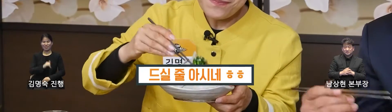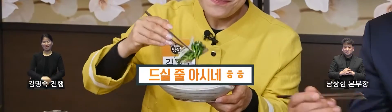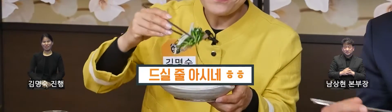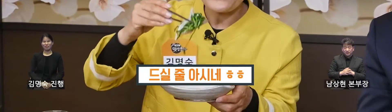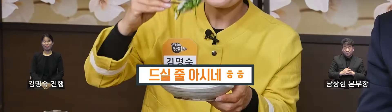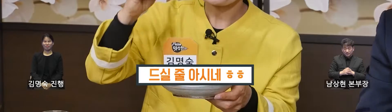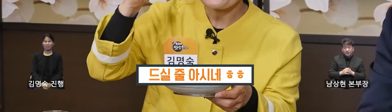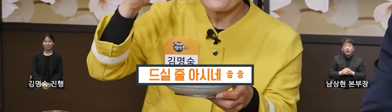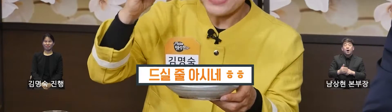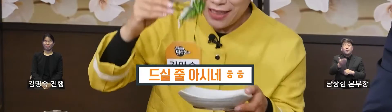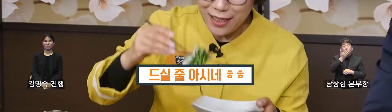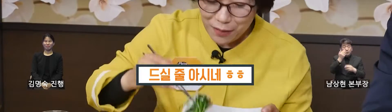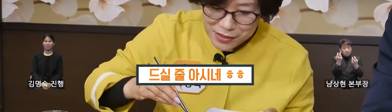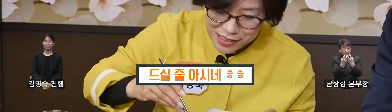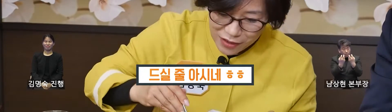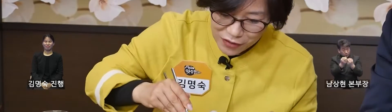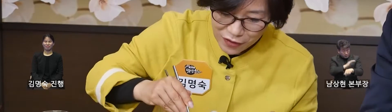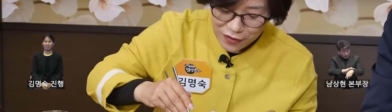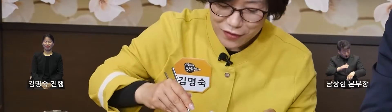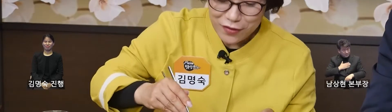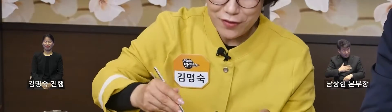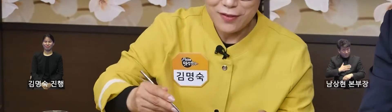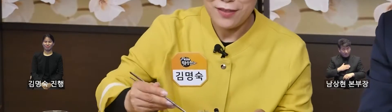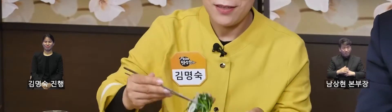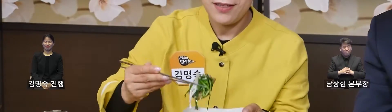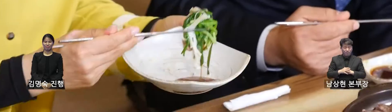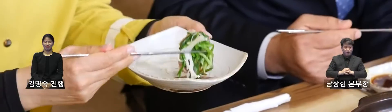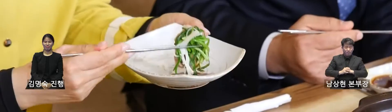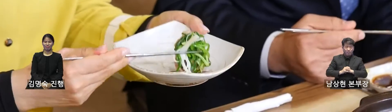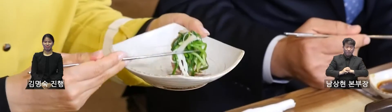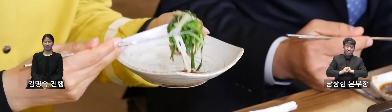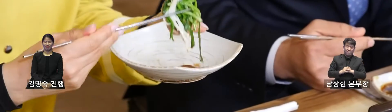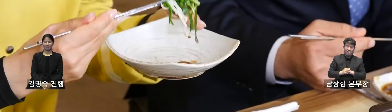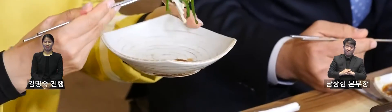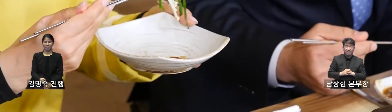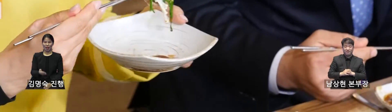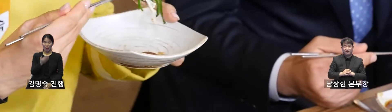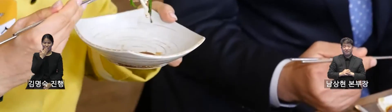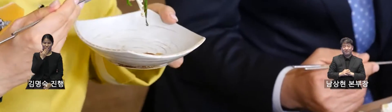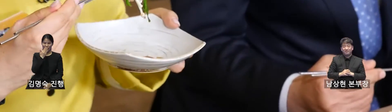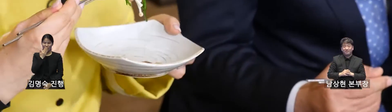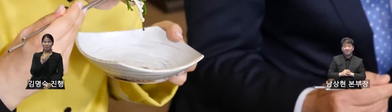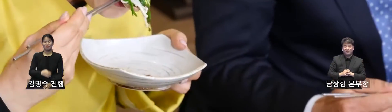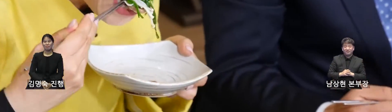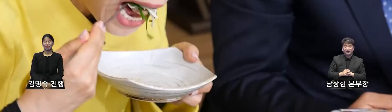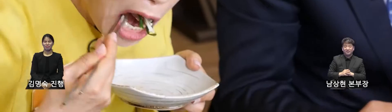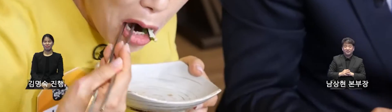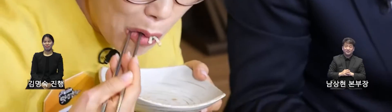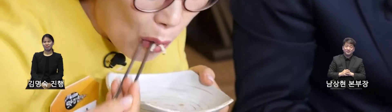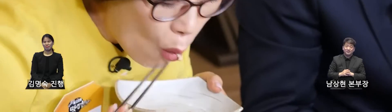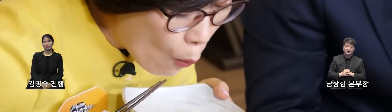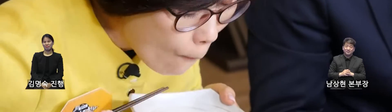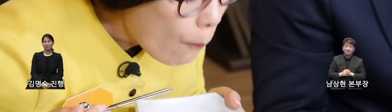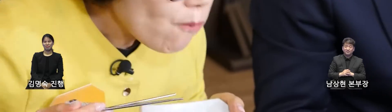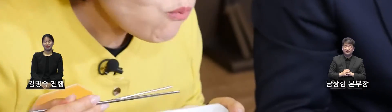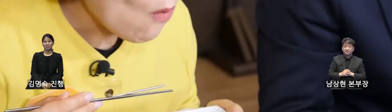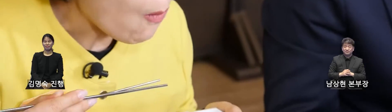그럼 제대로 드실 줄 아시네. 네, 찍어서. 자, 먹어보겠습니다. 네.